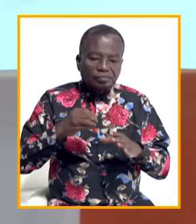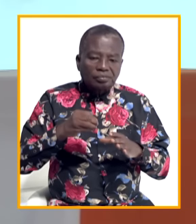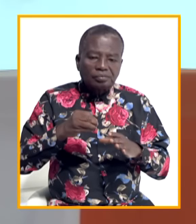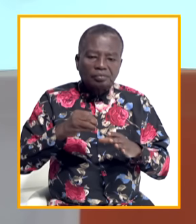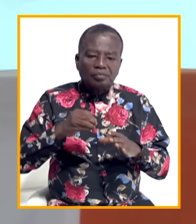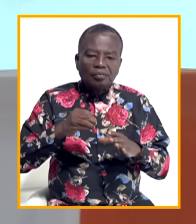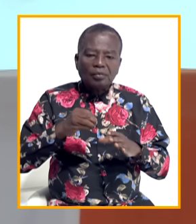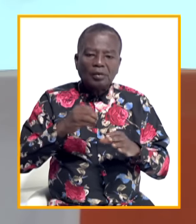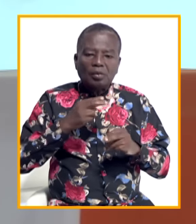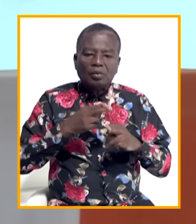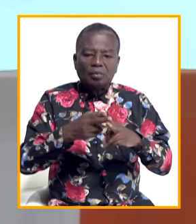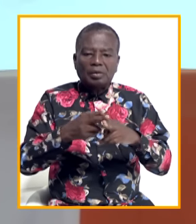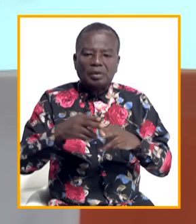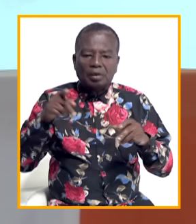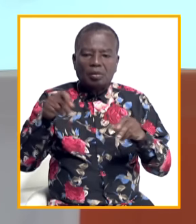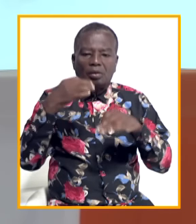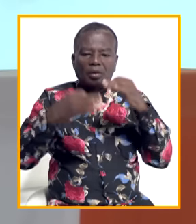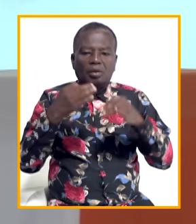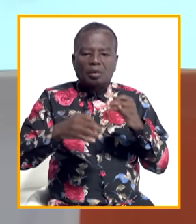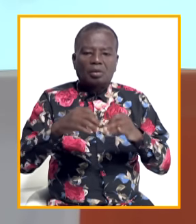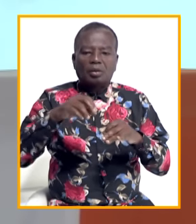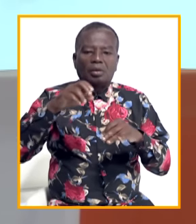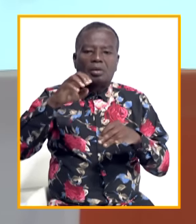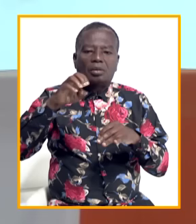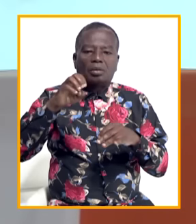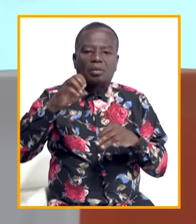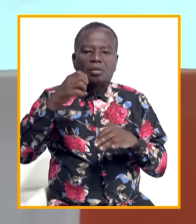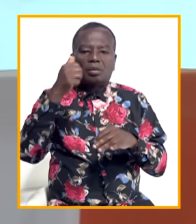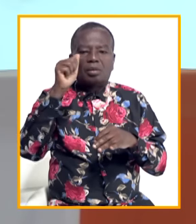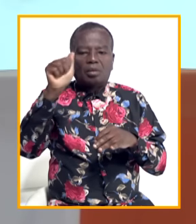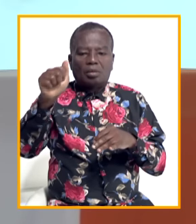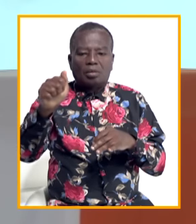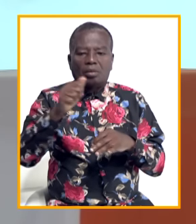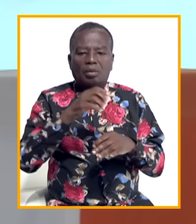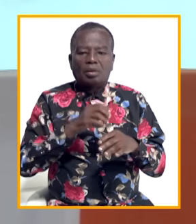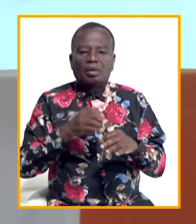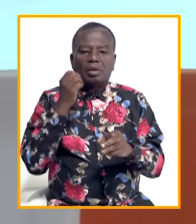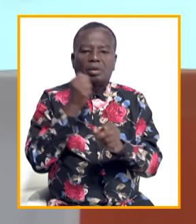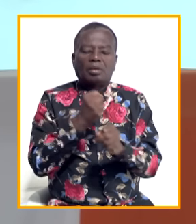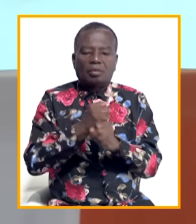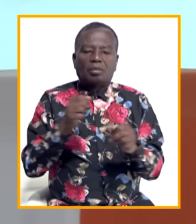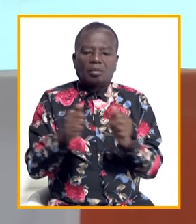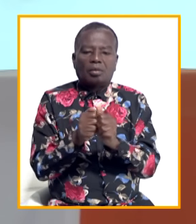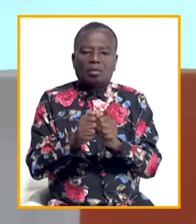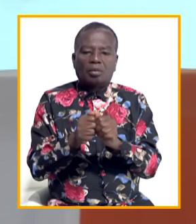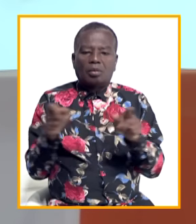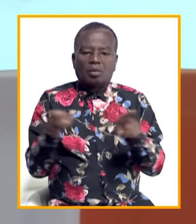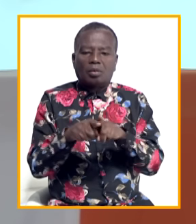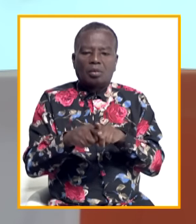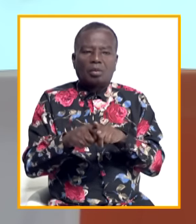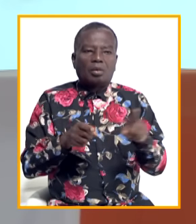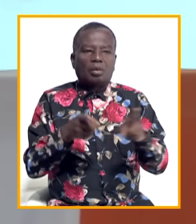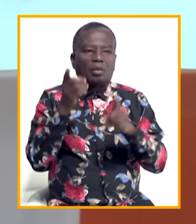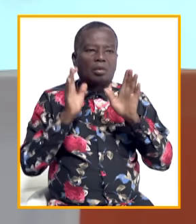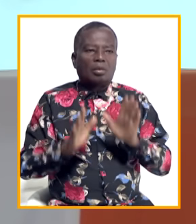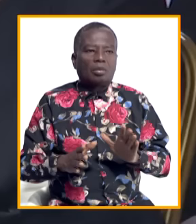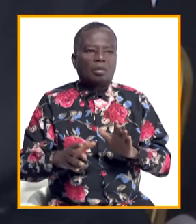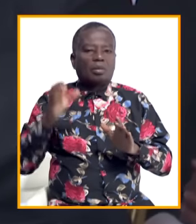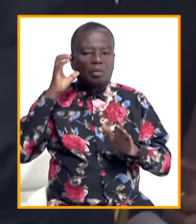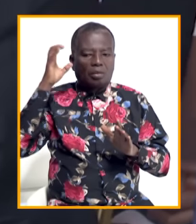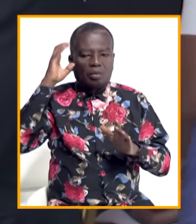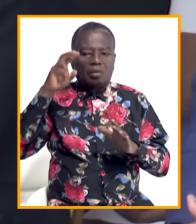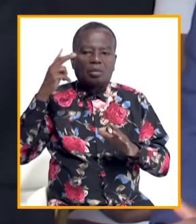A, échelon unique. Il a exercé les fonctions de directeur de cabinet du garde des Sceaux, ministre de la Justice,